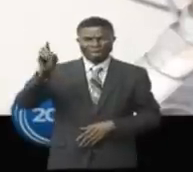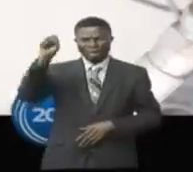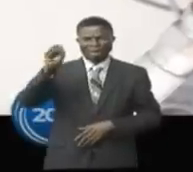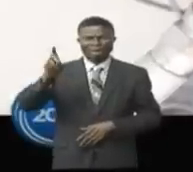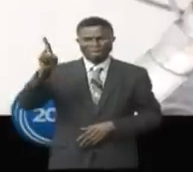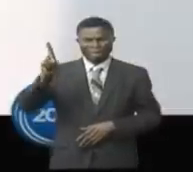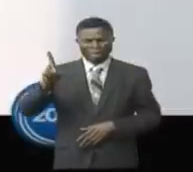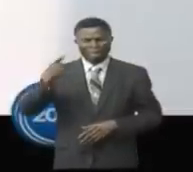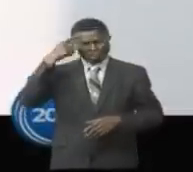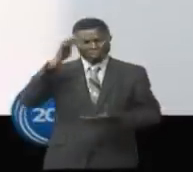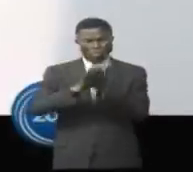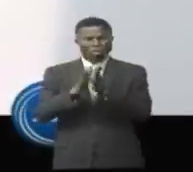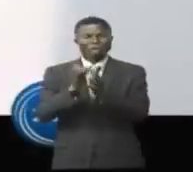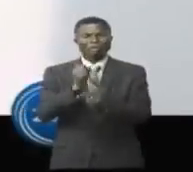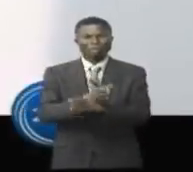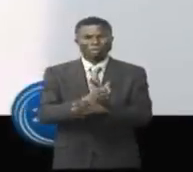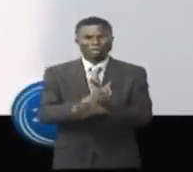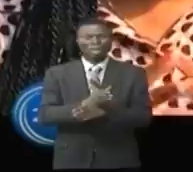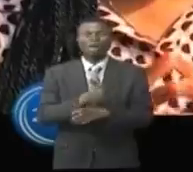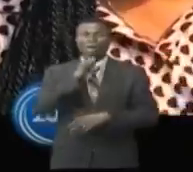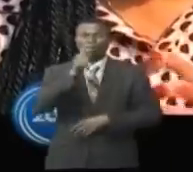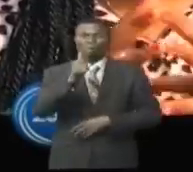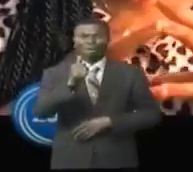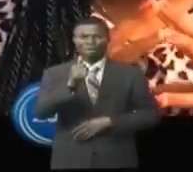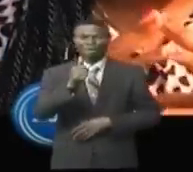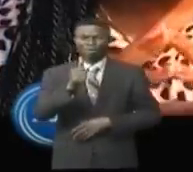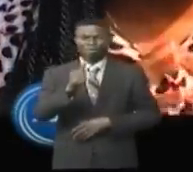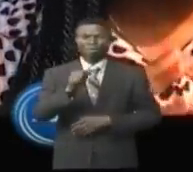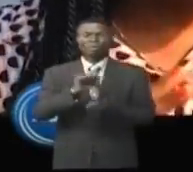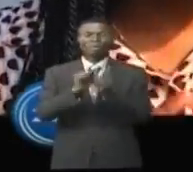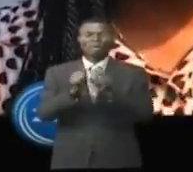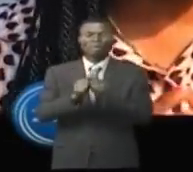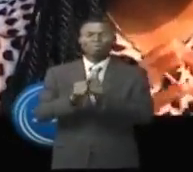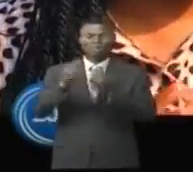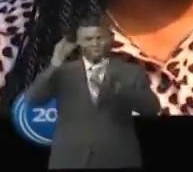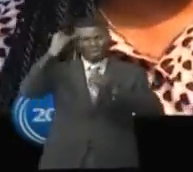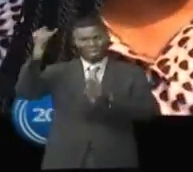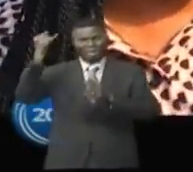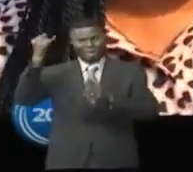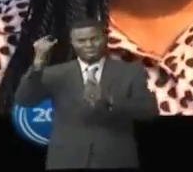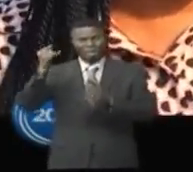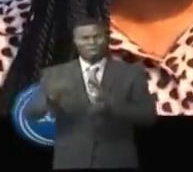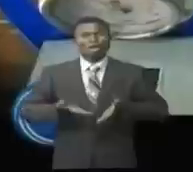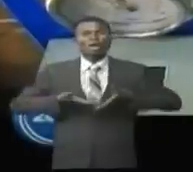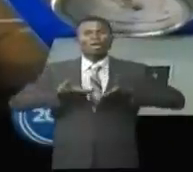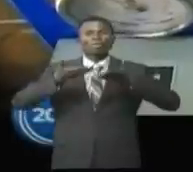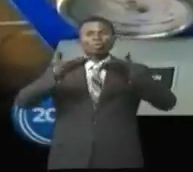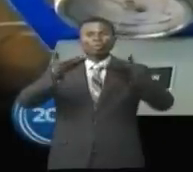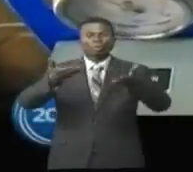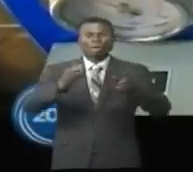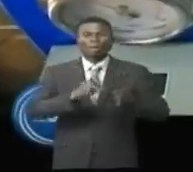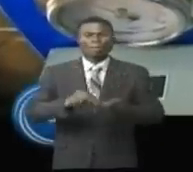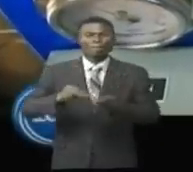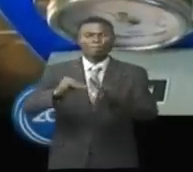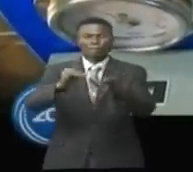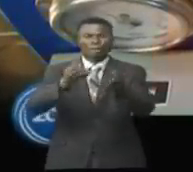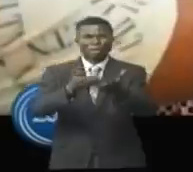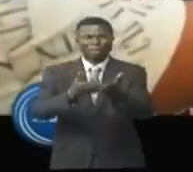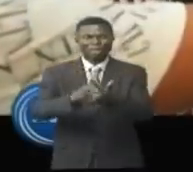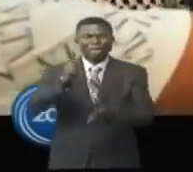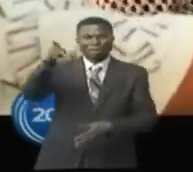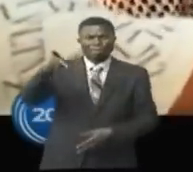sa concrétisation, non seulement que STEM DRC Initiative avait proposé la méthode dite